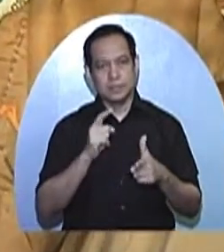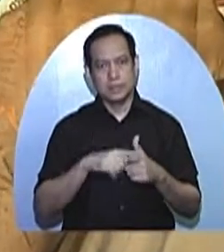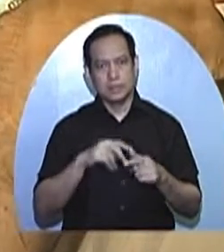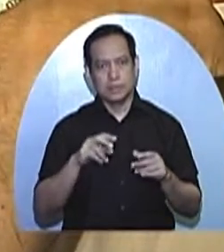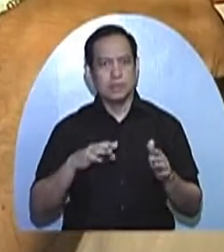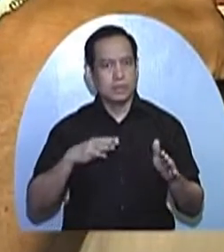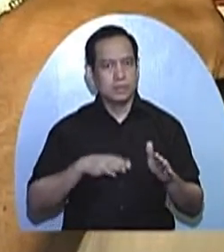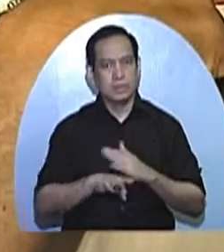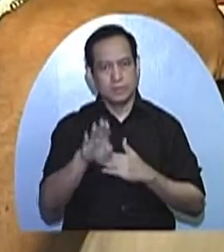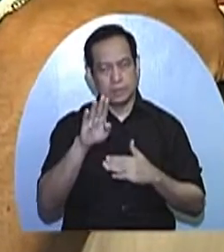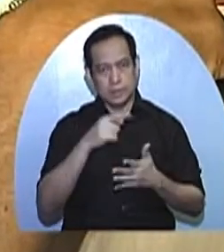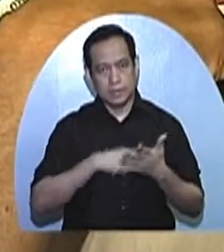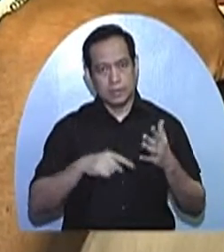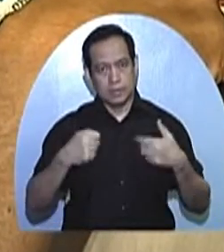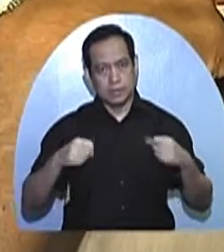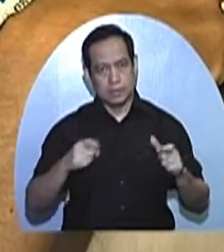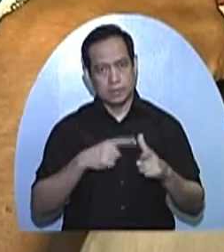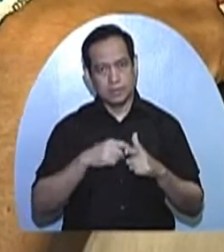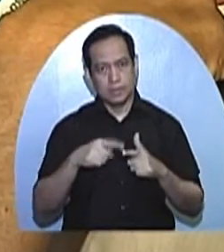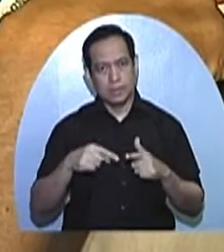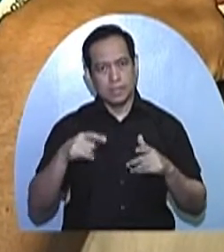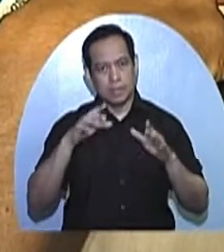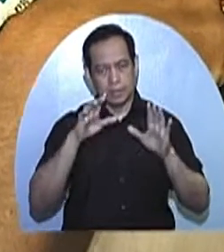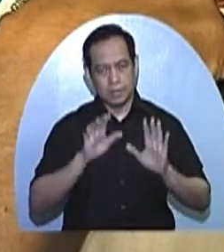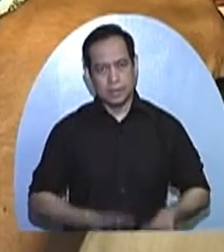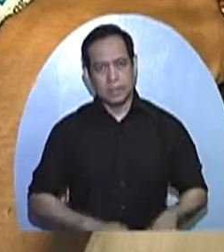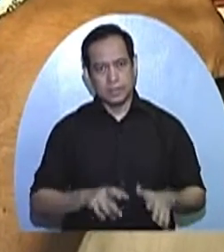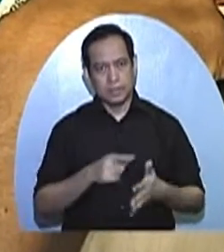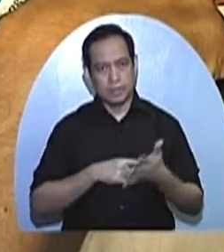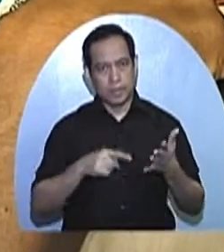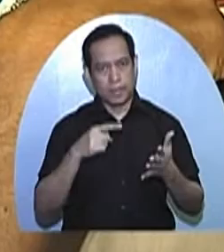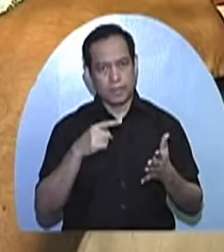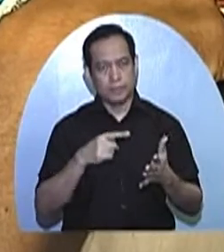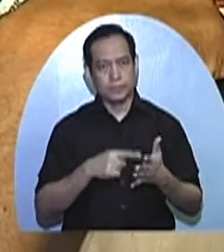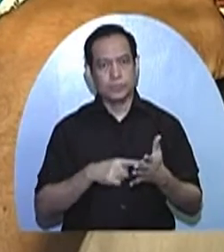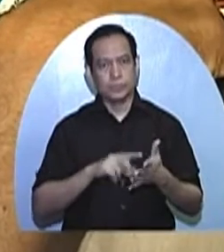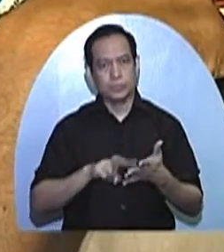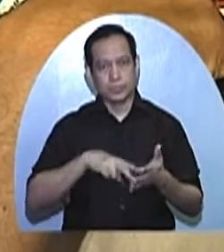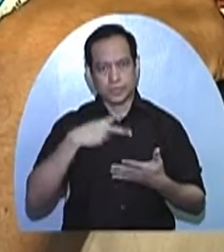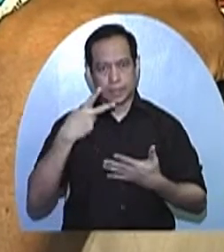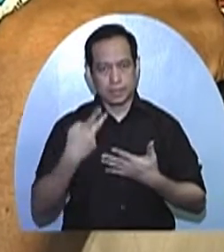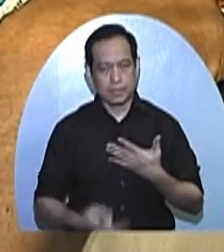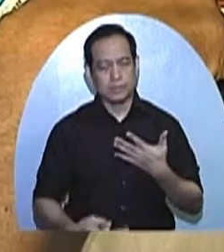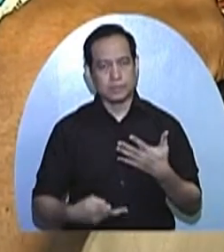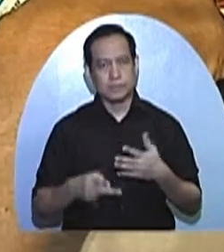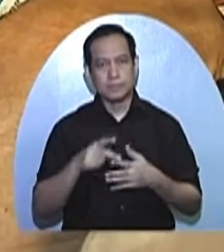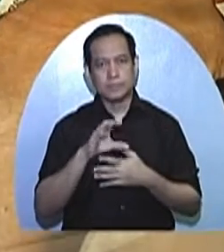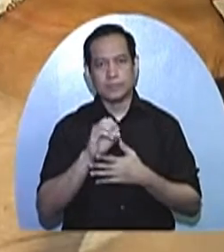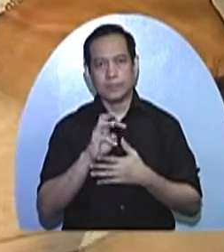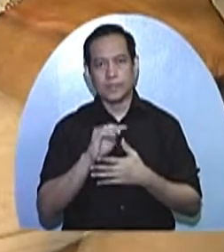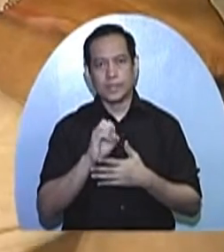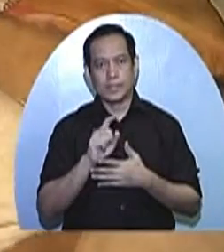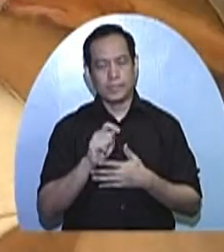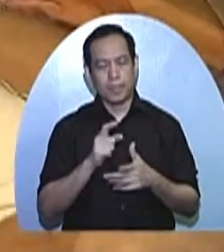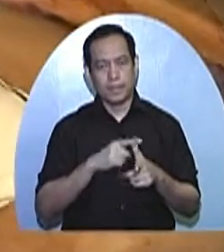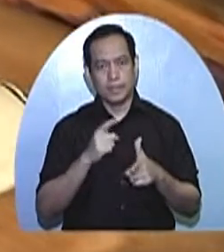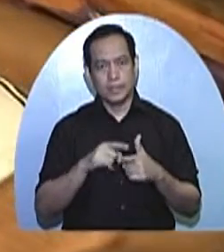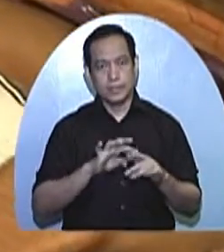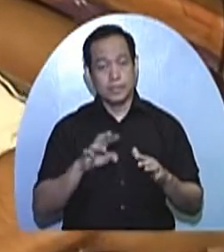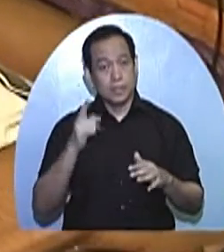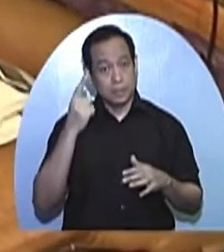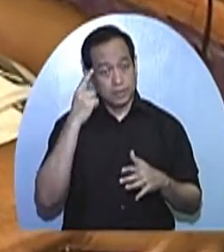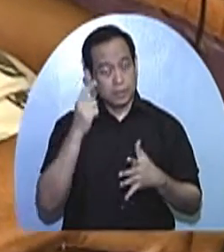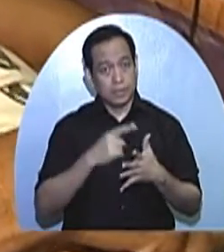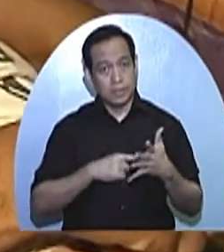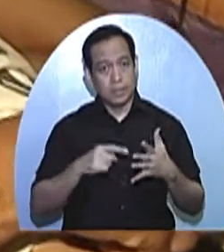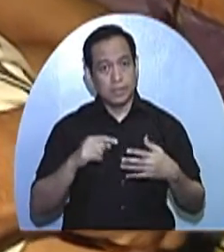. Paglipad ng motor na yun, nahiwan ako doon sa puwitan. Bumagsak ako doon sa simento. Tapos hindi ko